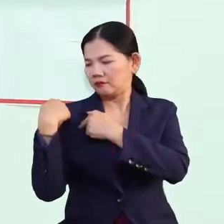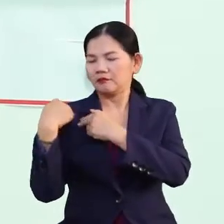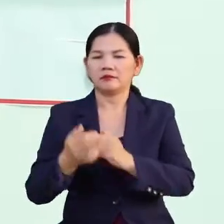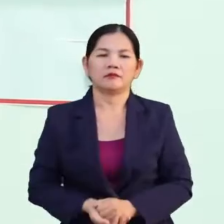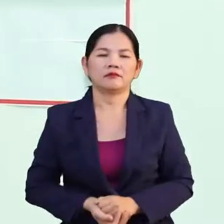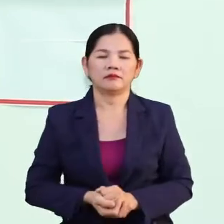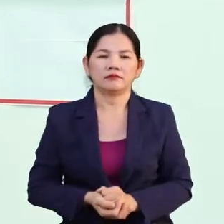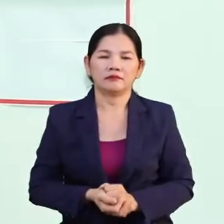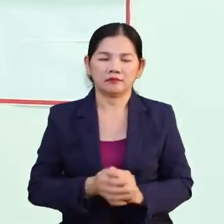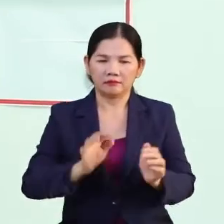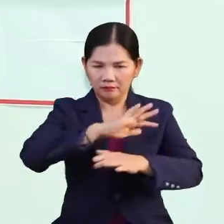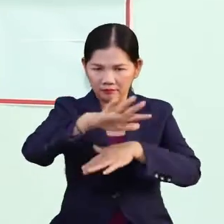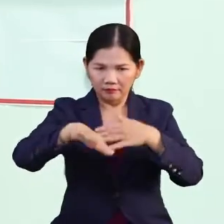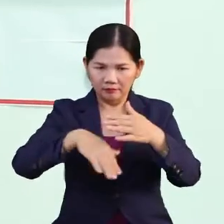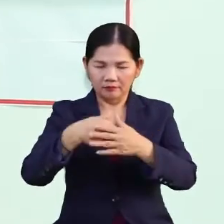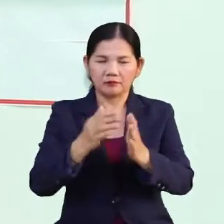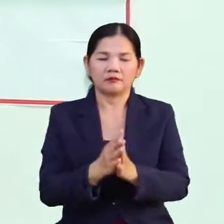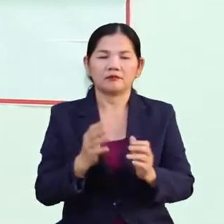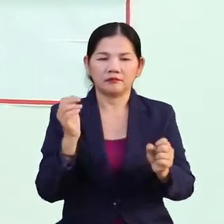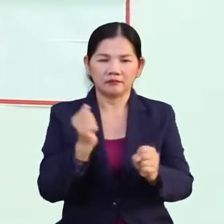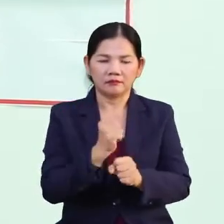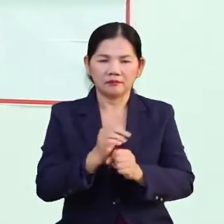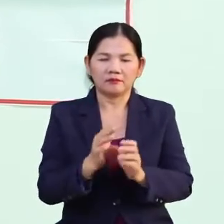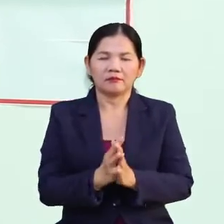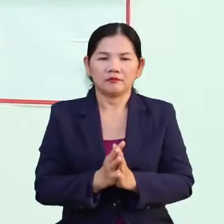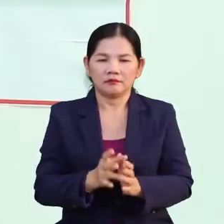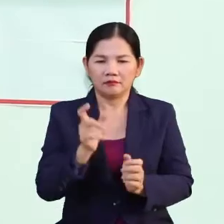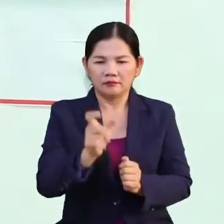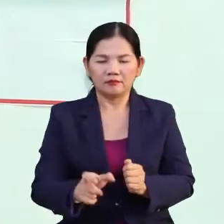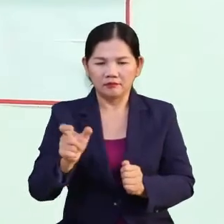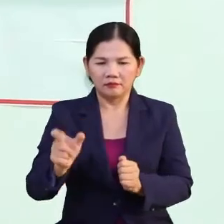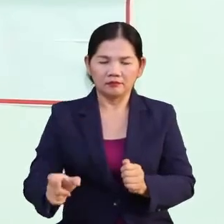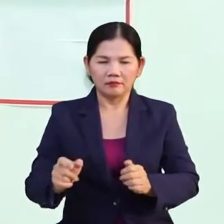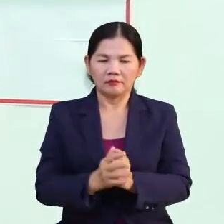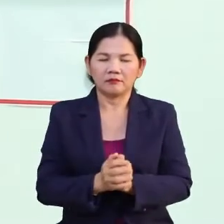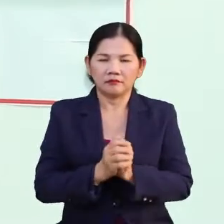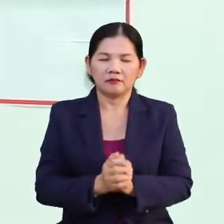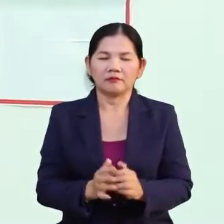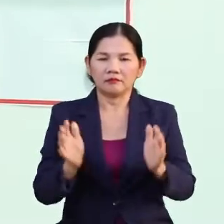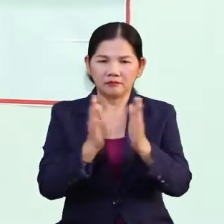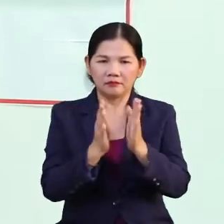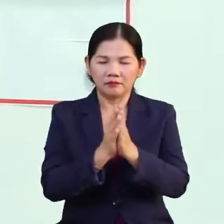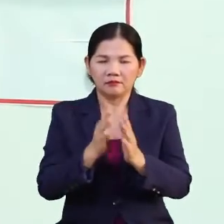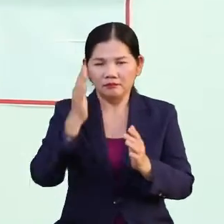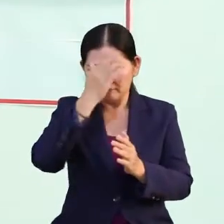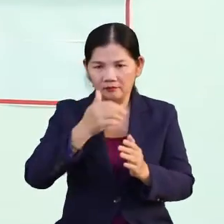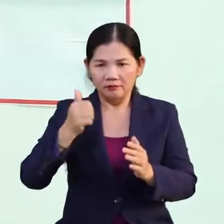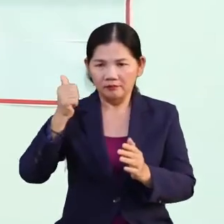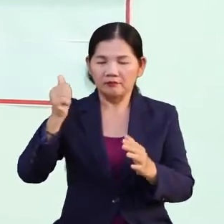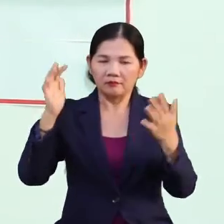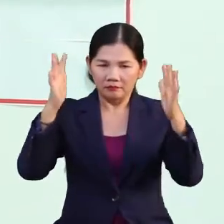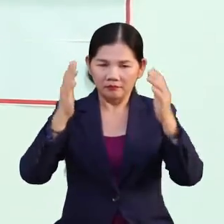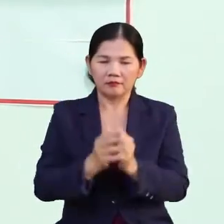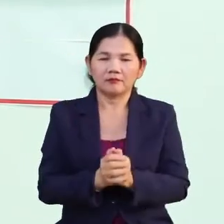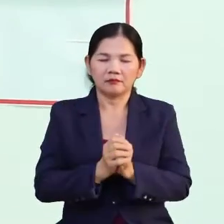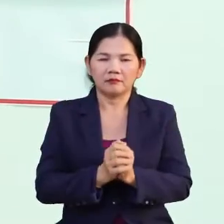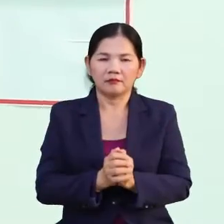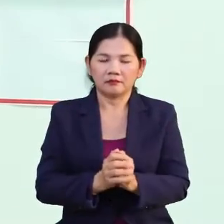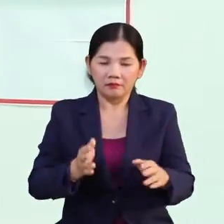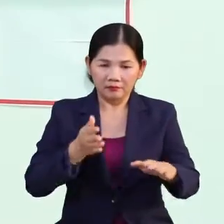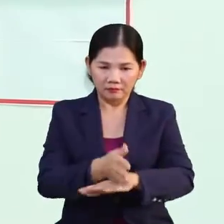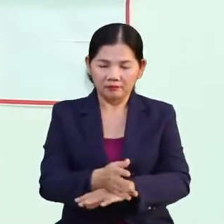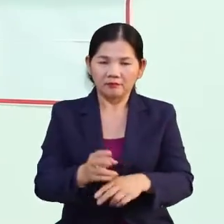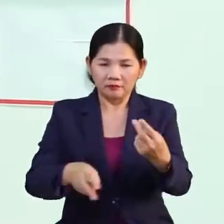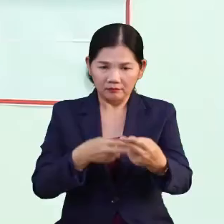ចាចំណុចទាំងអស់នេះហើយទៅធ្វើឲ្យយើងខ្លាចទៅជាមនុស្សម្នាក់ដែលគួរឲ្យស្ងើចសរសើរចុះកូនវិញតើឆ្លើយដូចអ្នកគ្រូអ